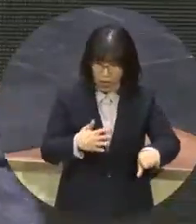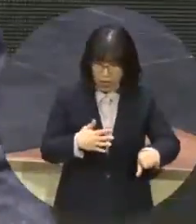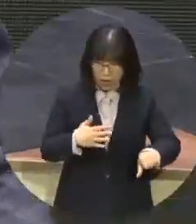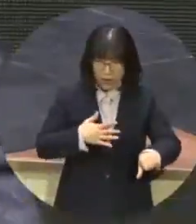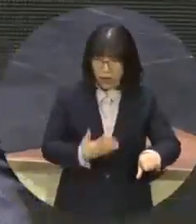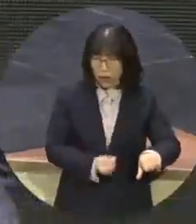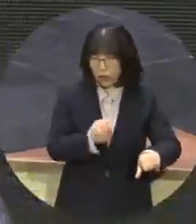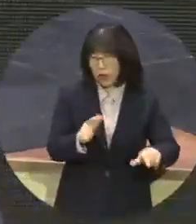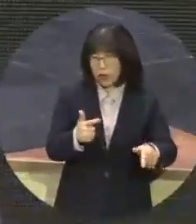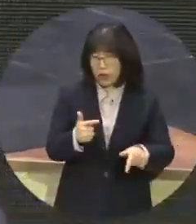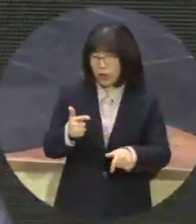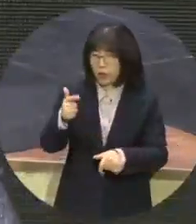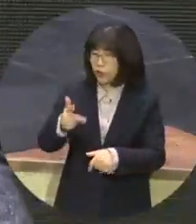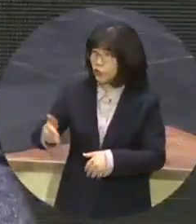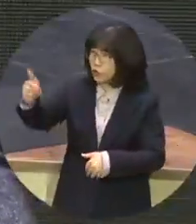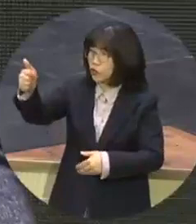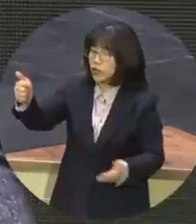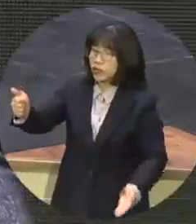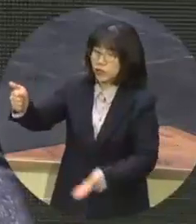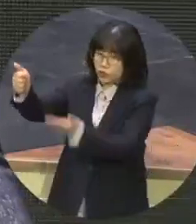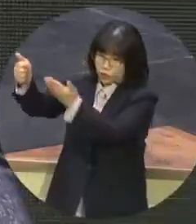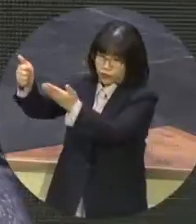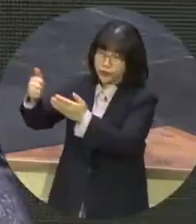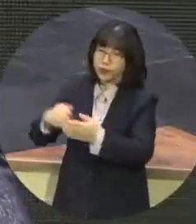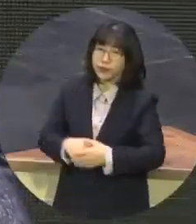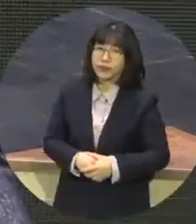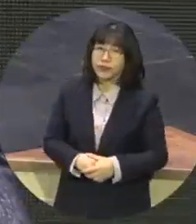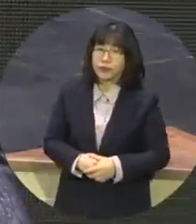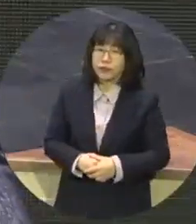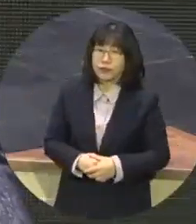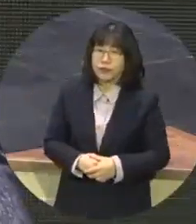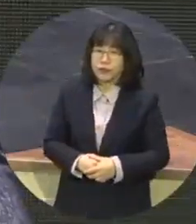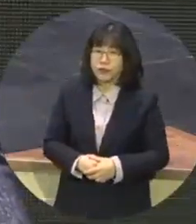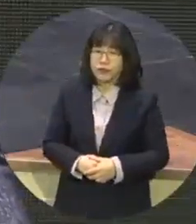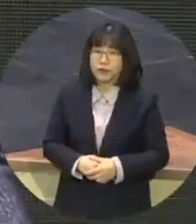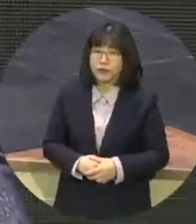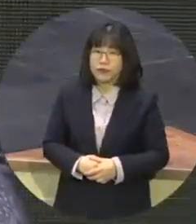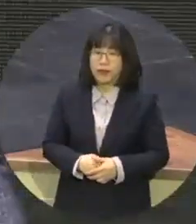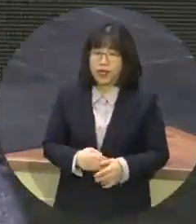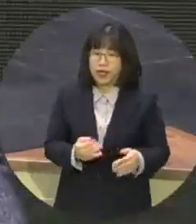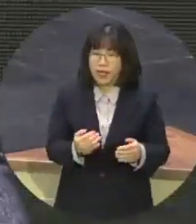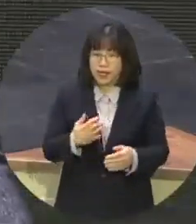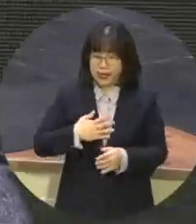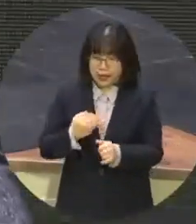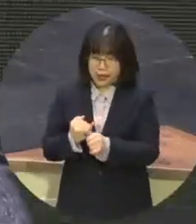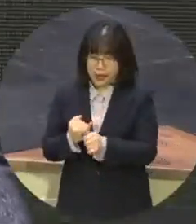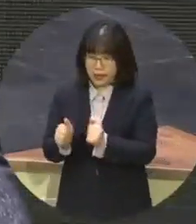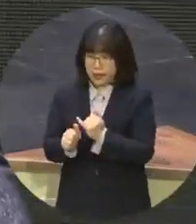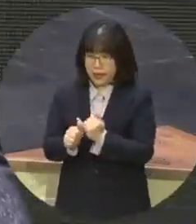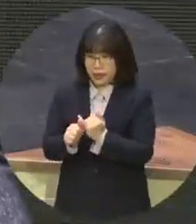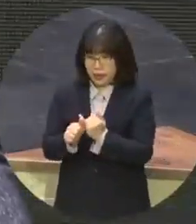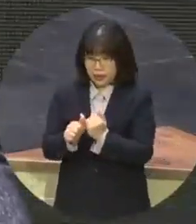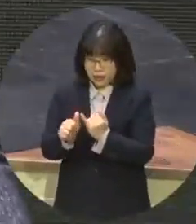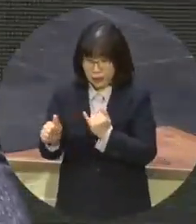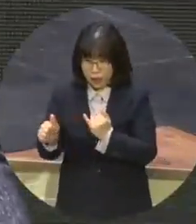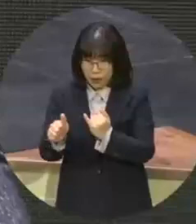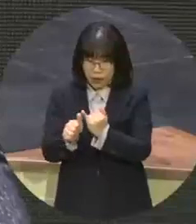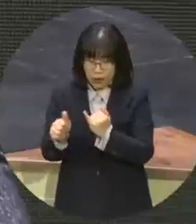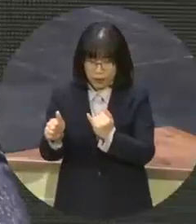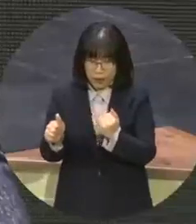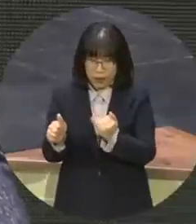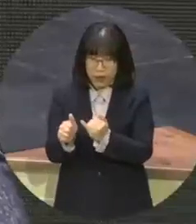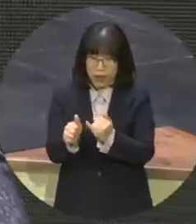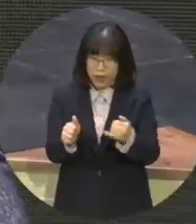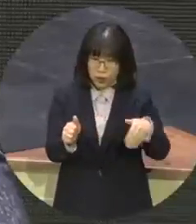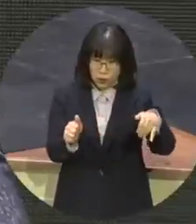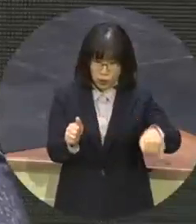문화였기 때문에 자기 종을 통해서 남편이 자기 종을 통해서 낳으면 그건 자기 거예요. 그래서 자기